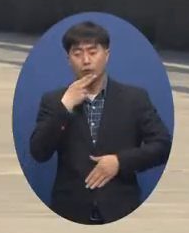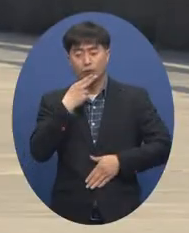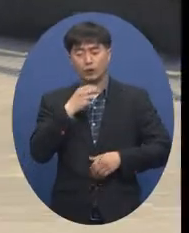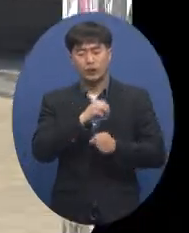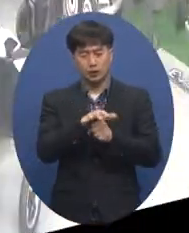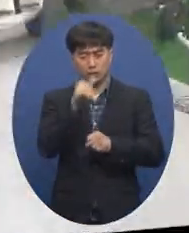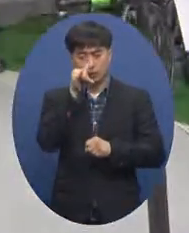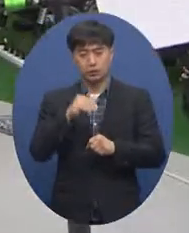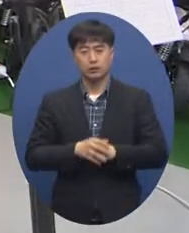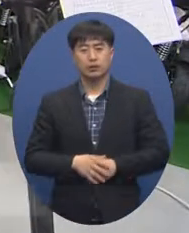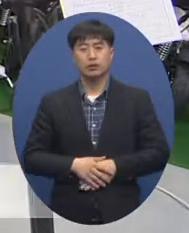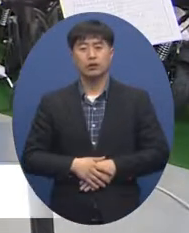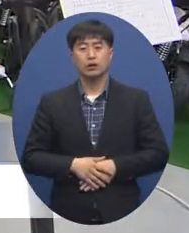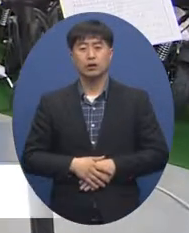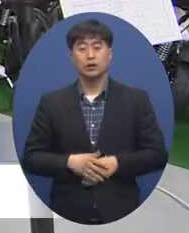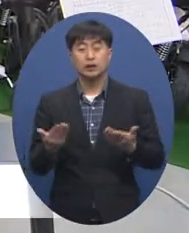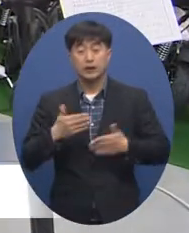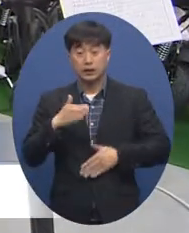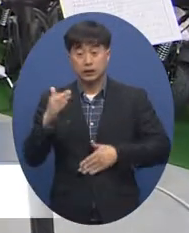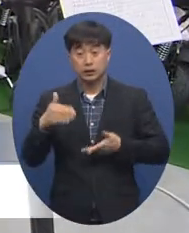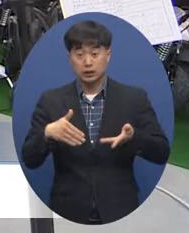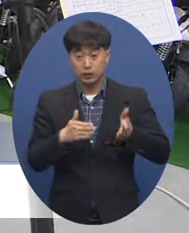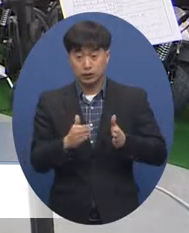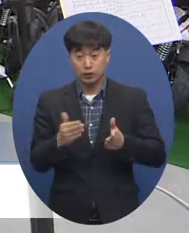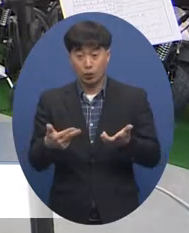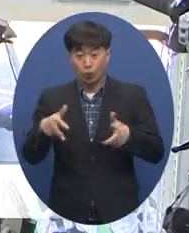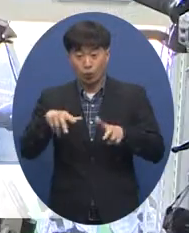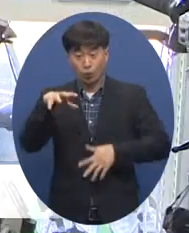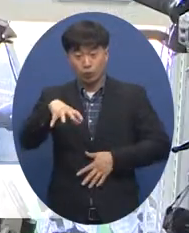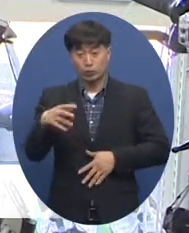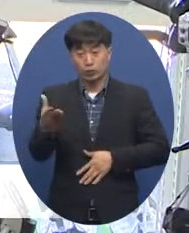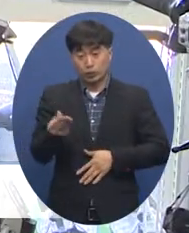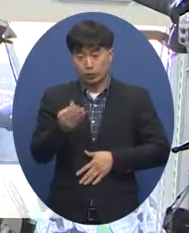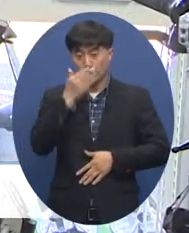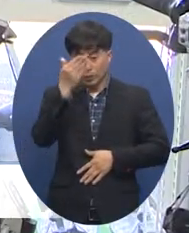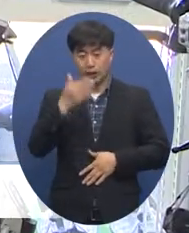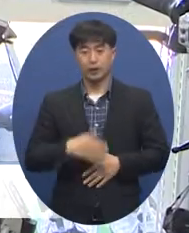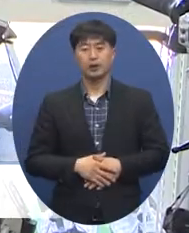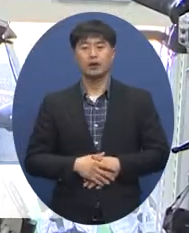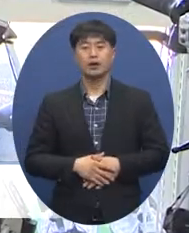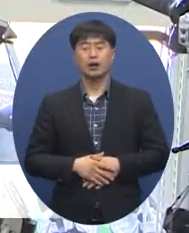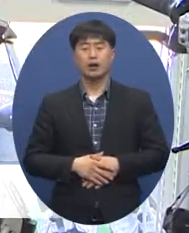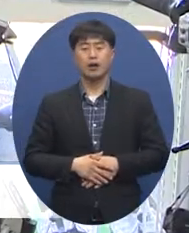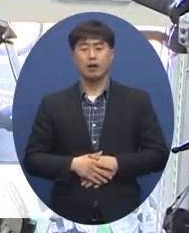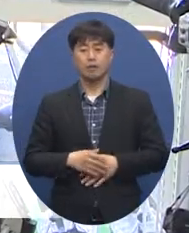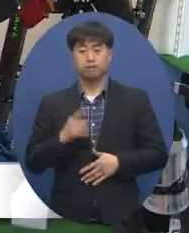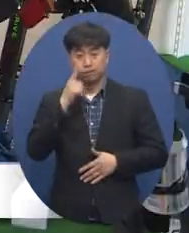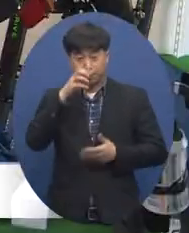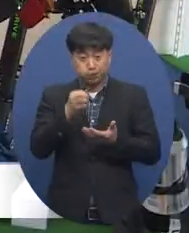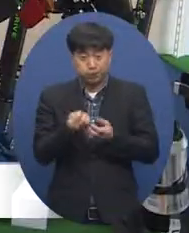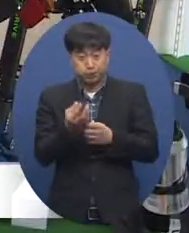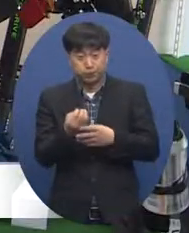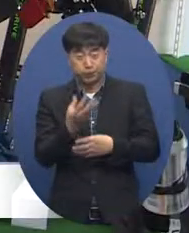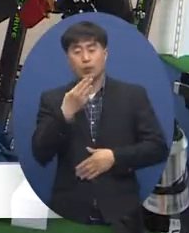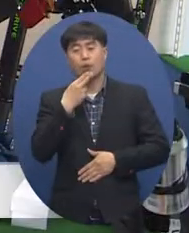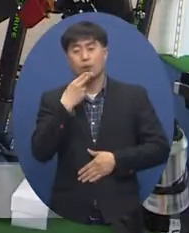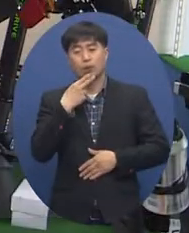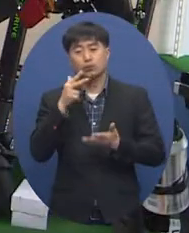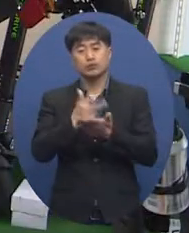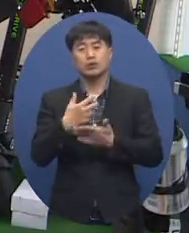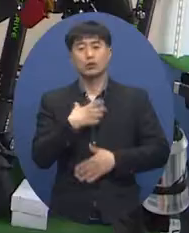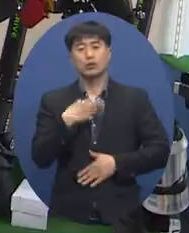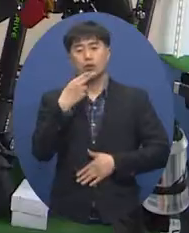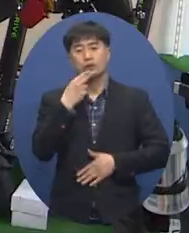것까지 다양합니다. 출퇴근 길이나 공원 근처에서 빌려 쓰기도 합니다. 매연을 내뿜지도 않고 주차 걱정도